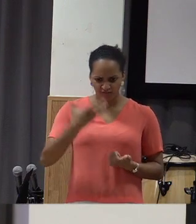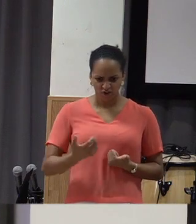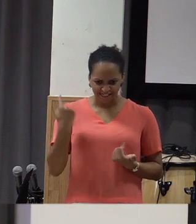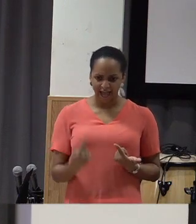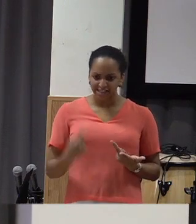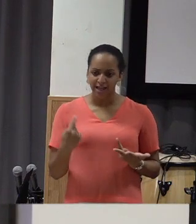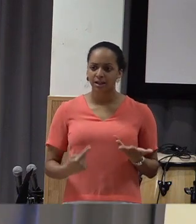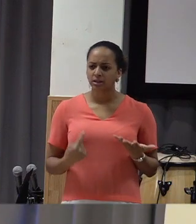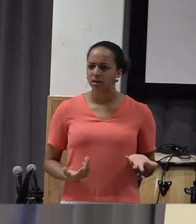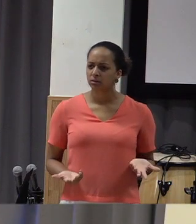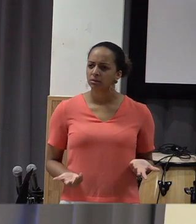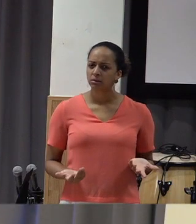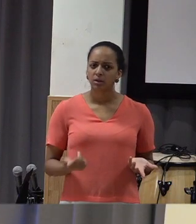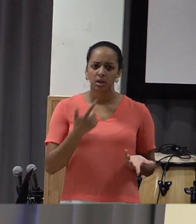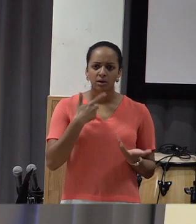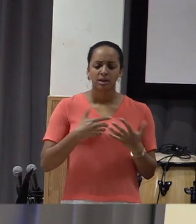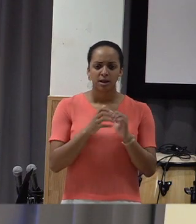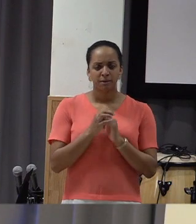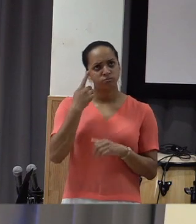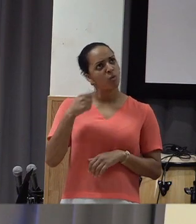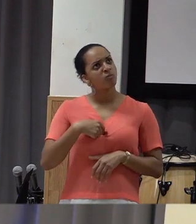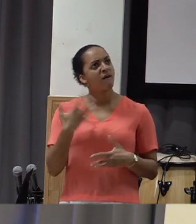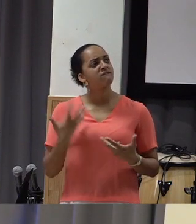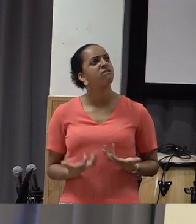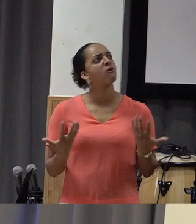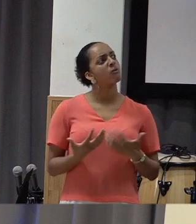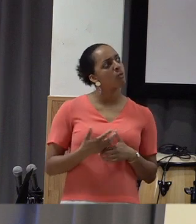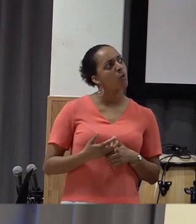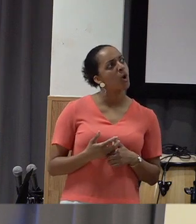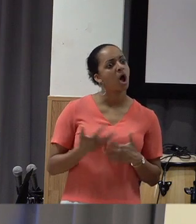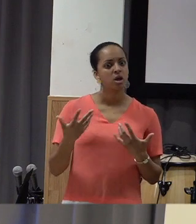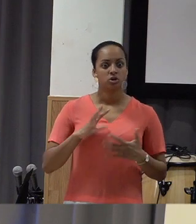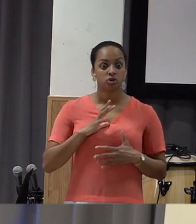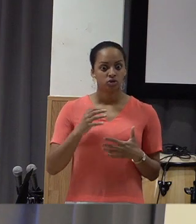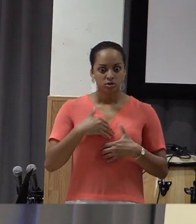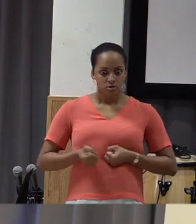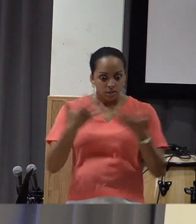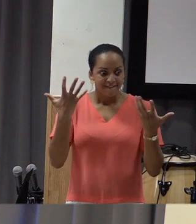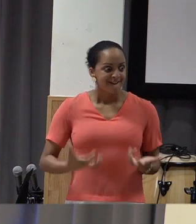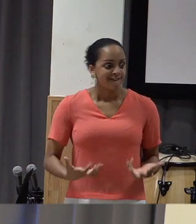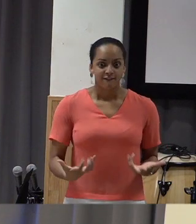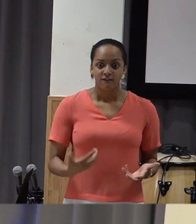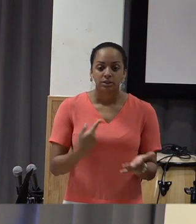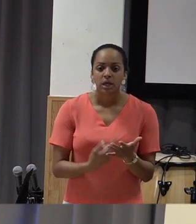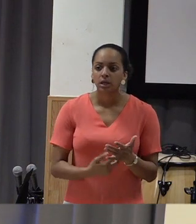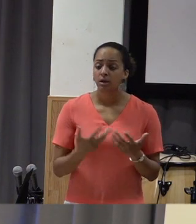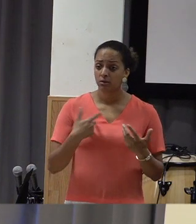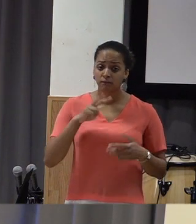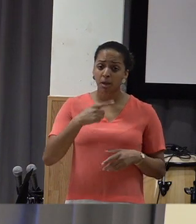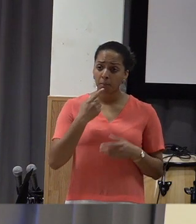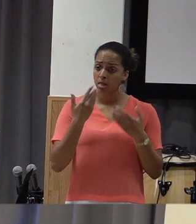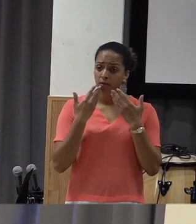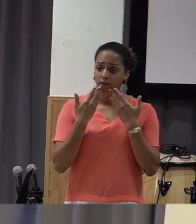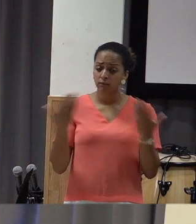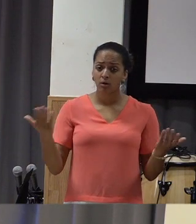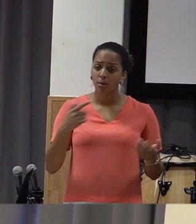s'agit aussi de quelqu'un qui prie selon ses désirs. Il est question ici de passion, voire de pulsion en grec. Je vais être un peu franc et direct, frères et